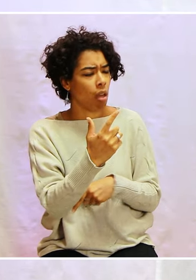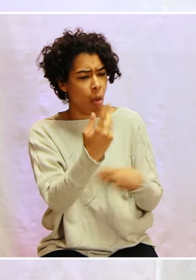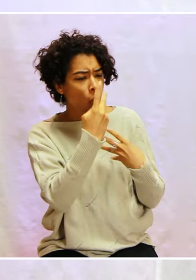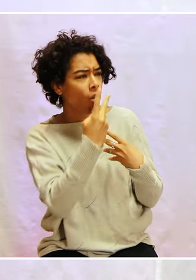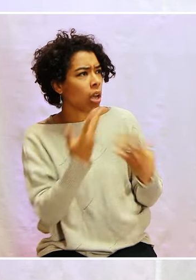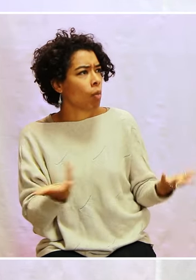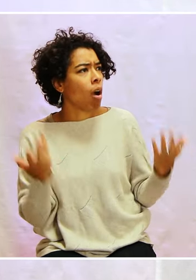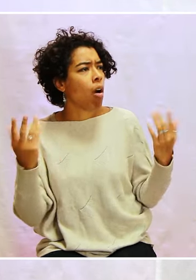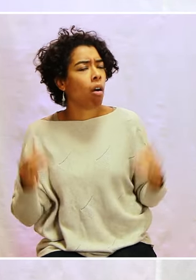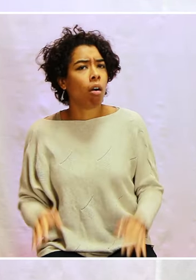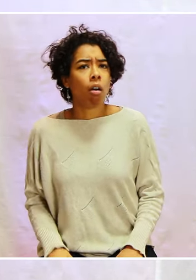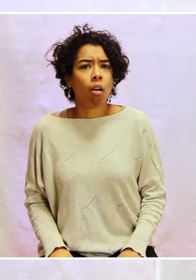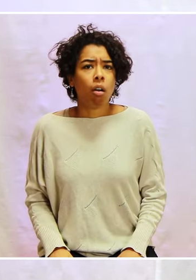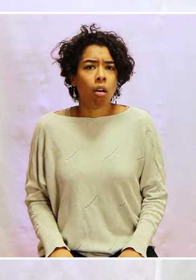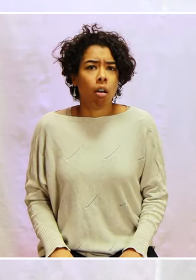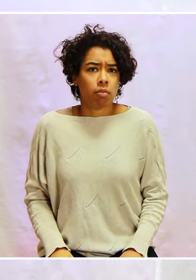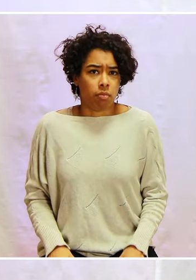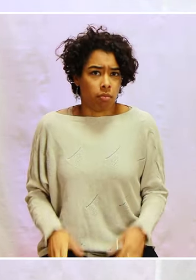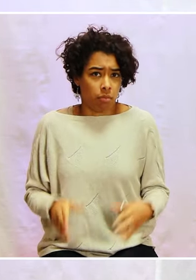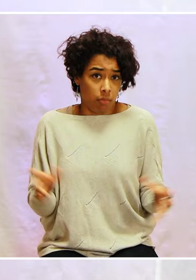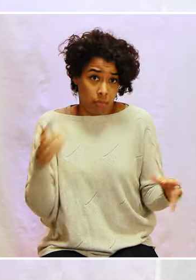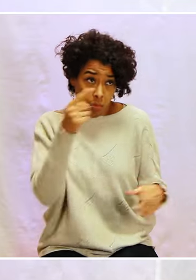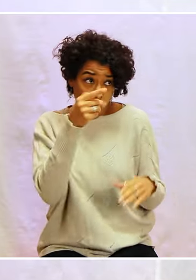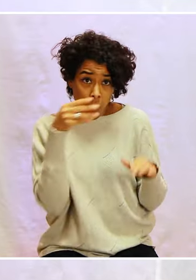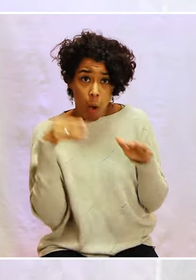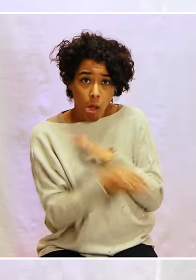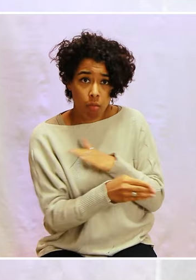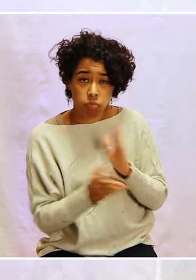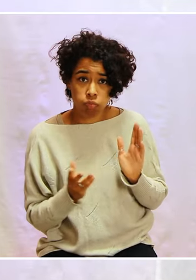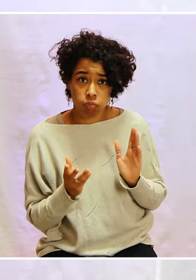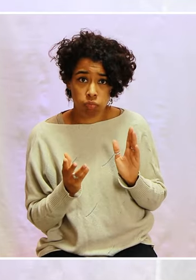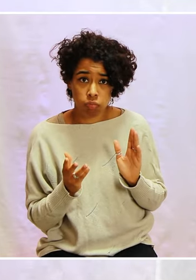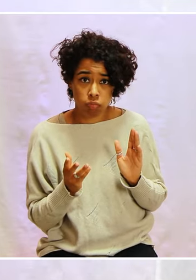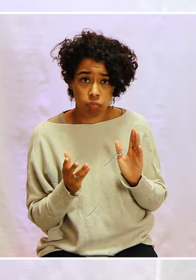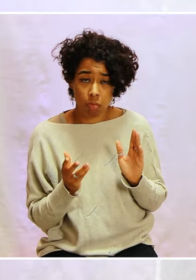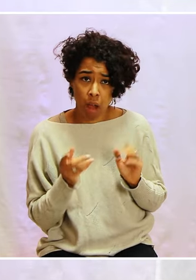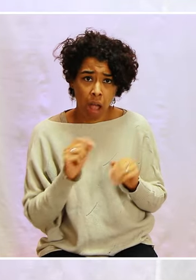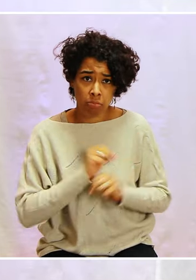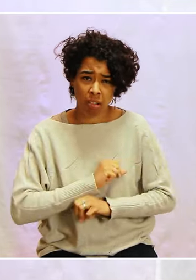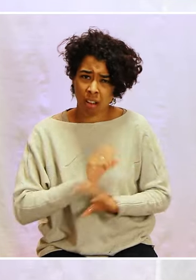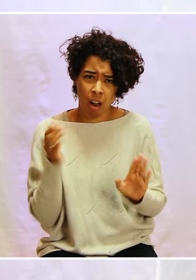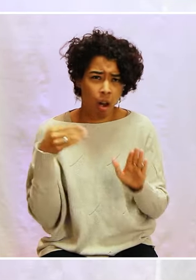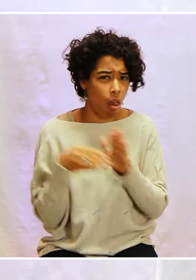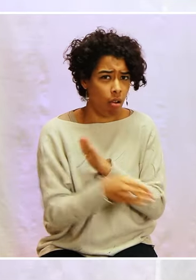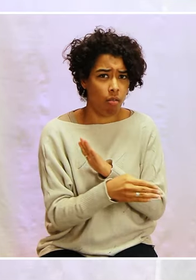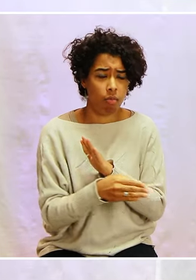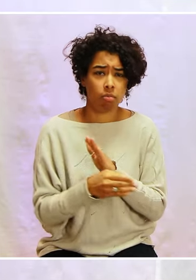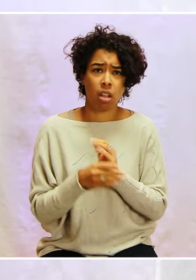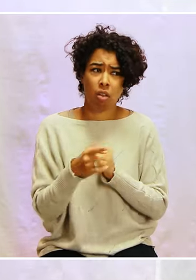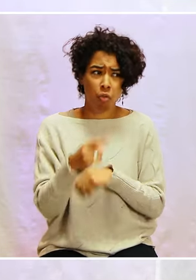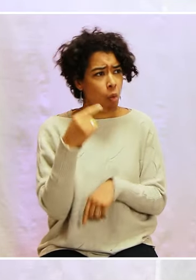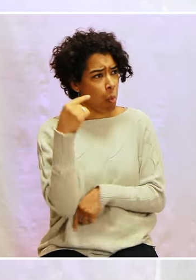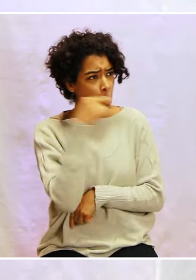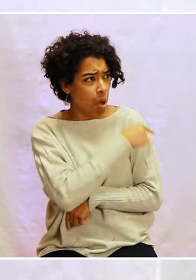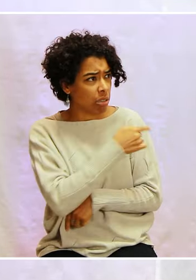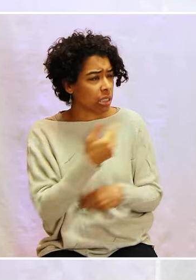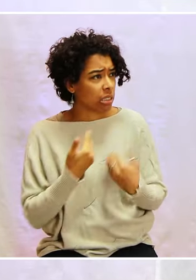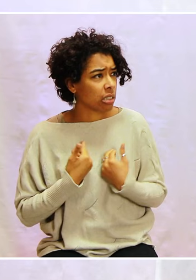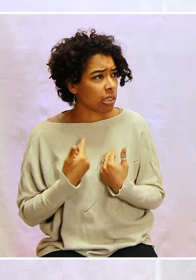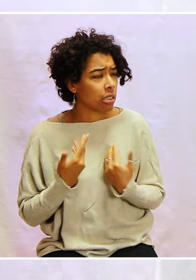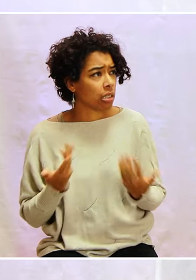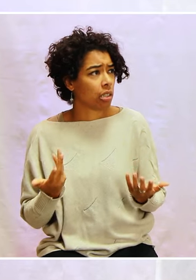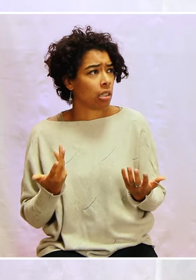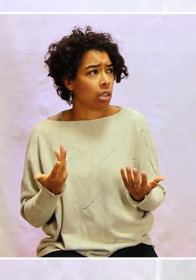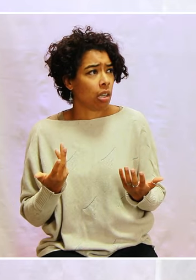en clair en clair vous vous m'avez eu sur toute toute la sur toute la ligne vous m'avez menti